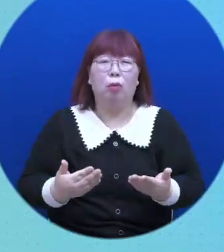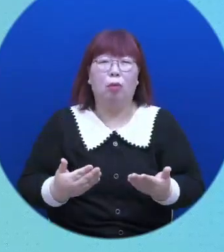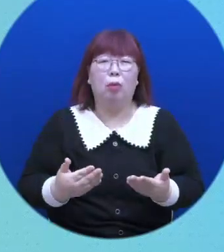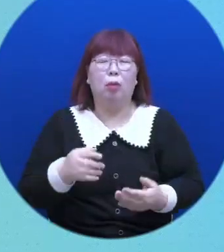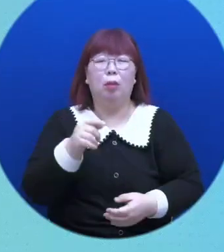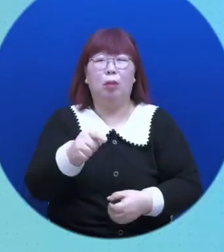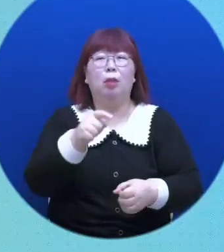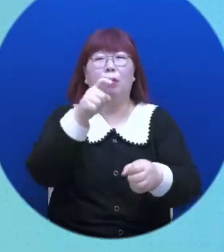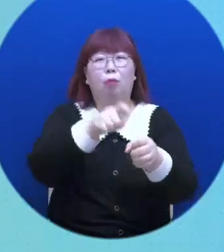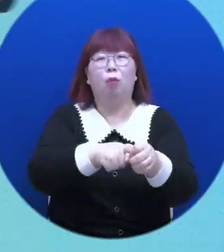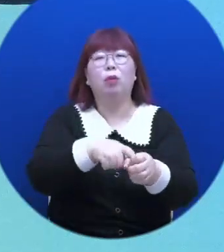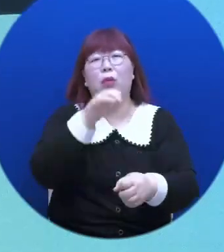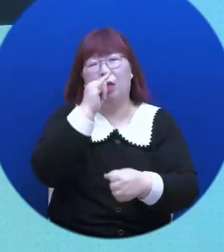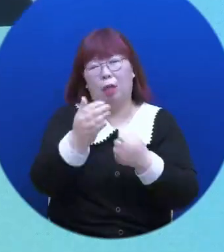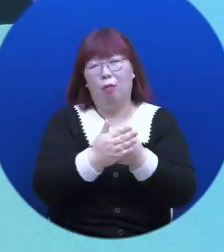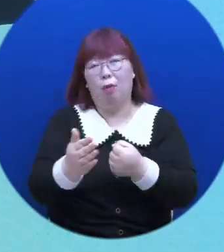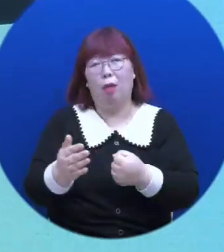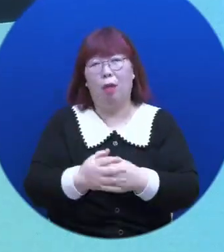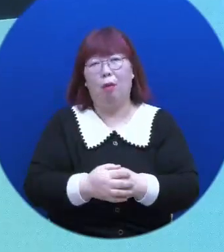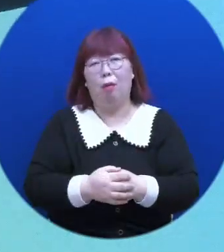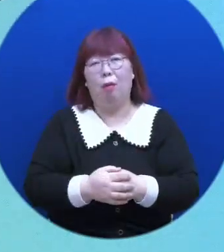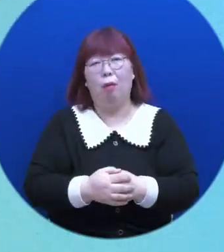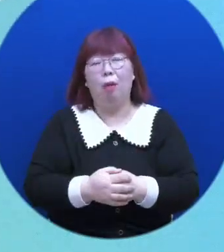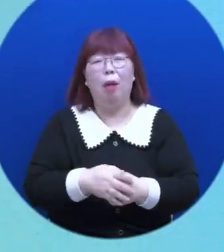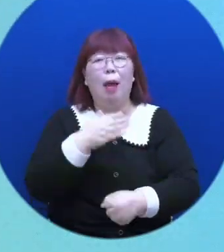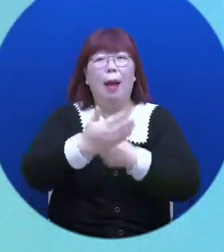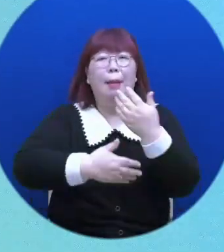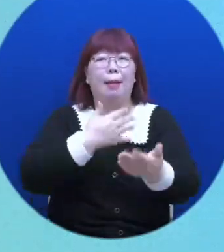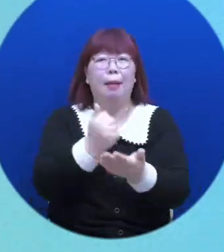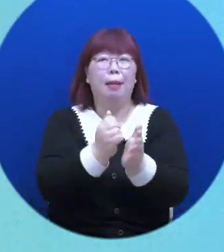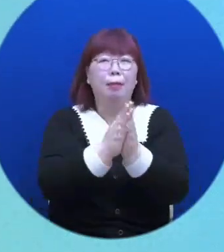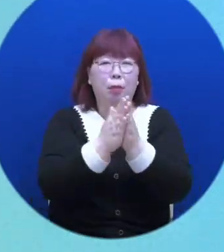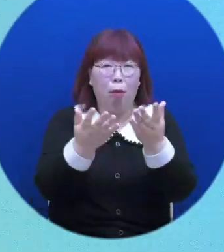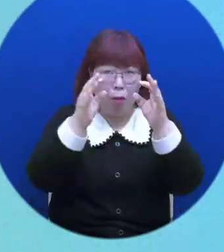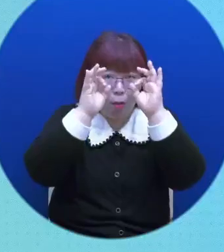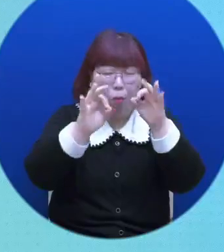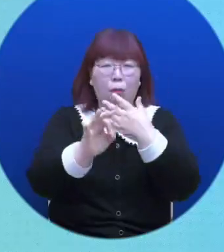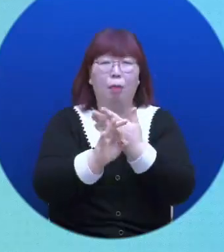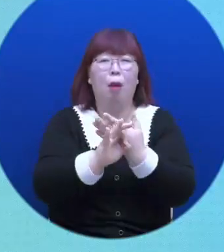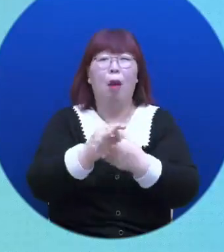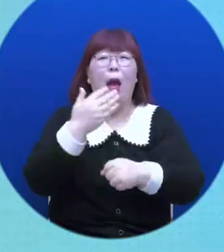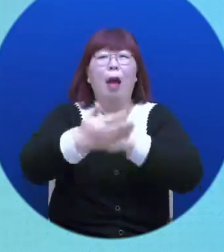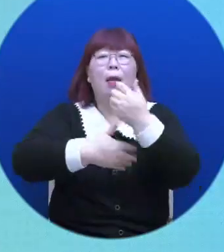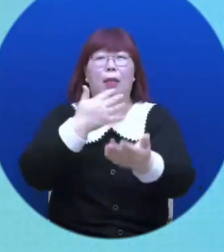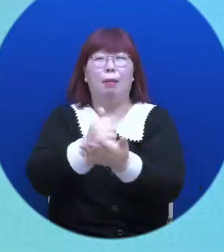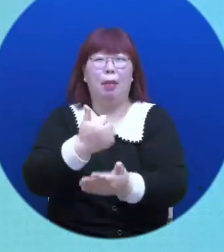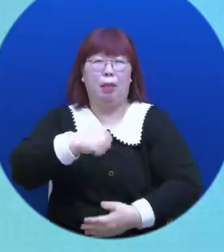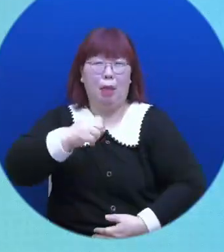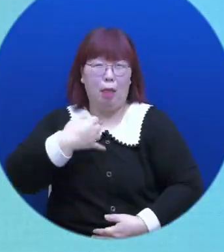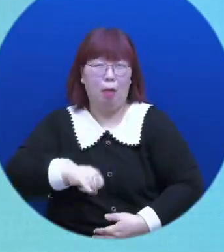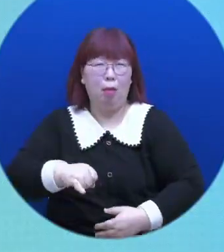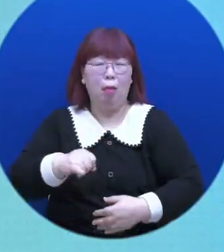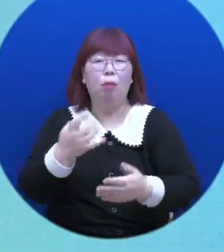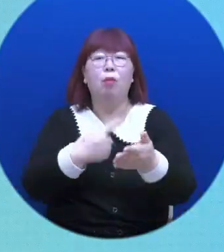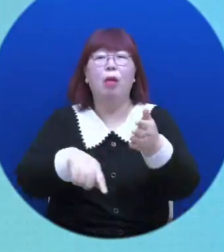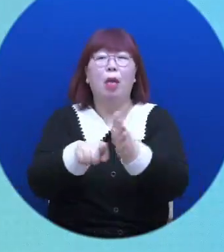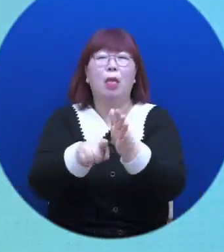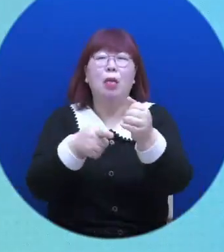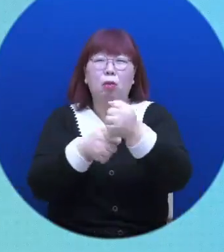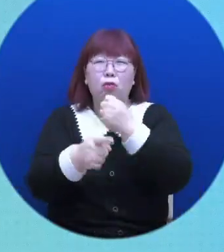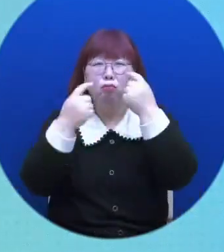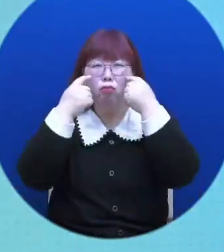거잖아요. 사실 성경은 하나님께서 하나님의 자녀들을 향한 이유를 분명히 우리에게